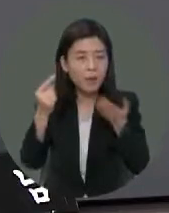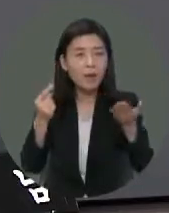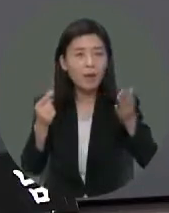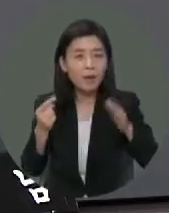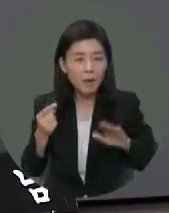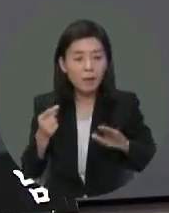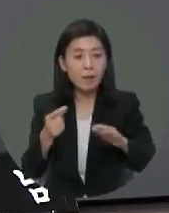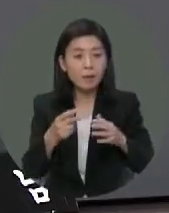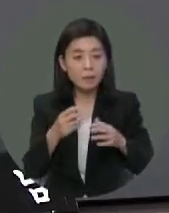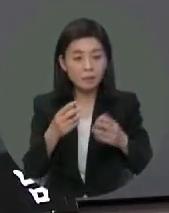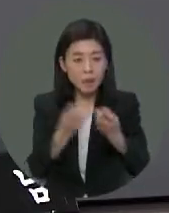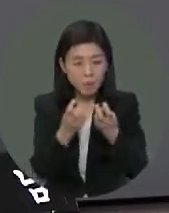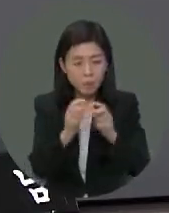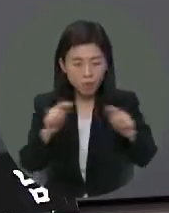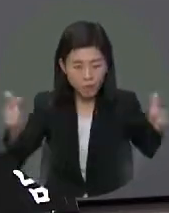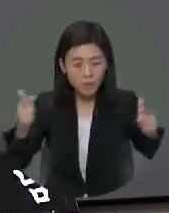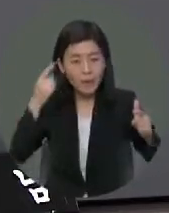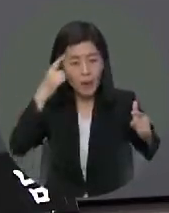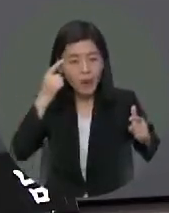하겠습니다